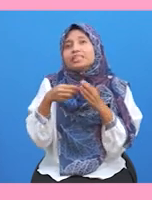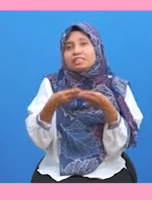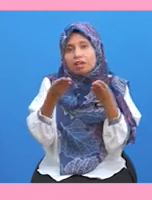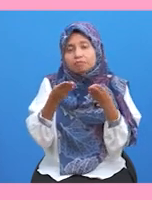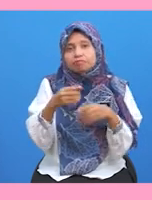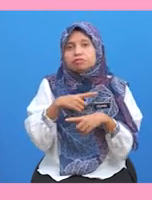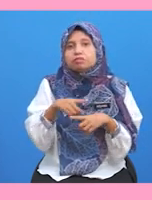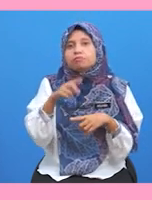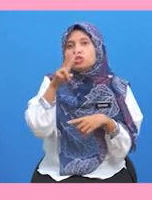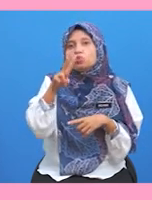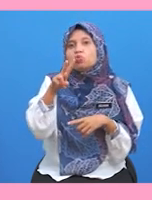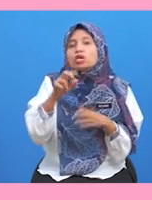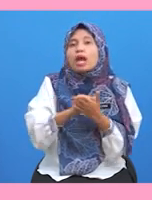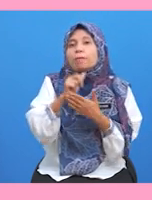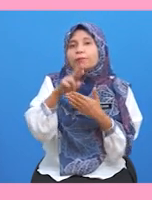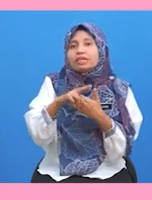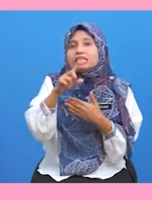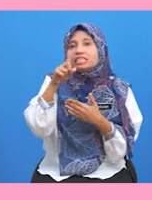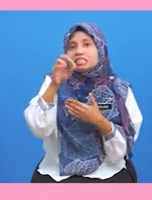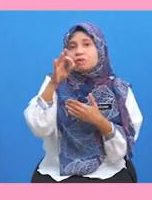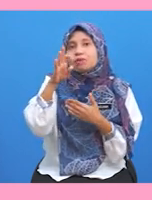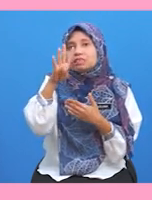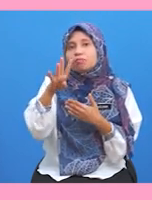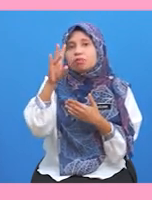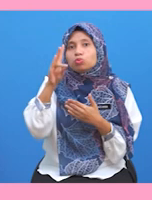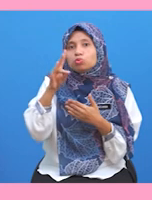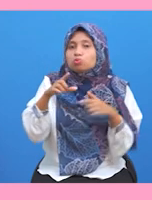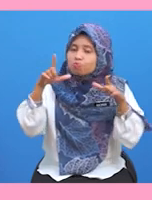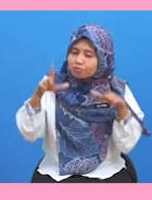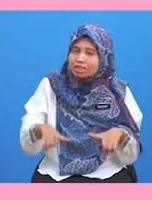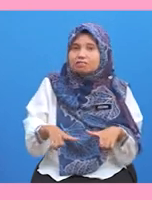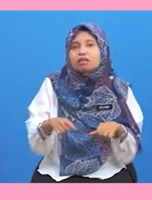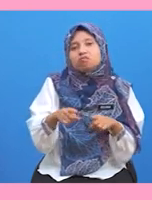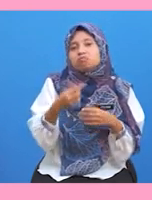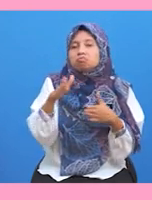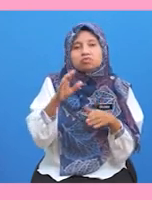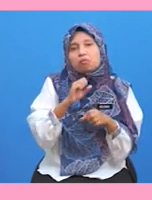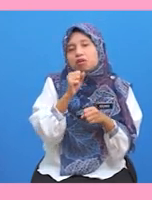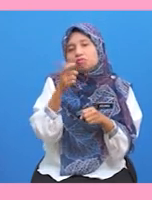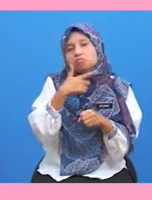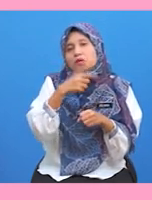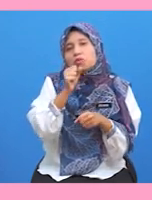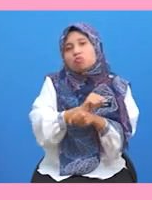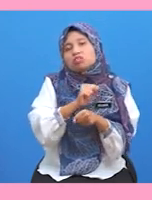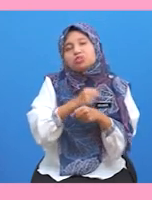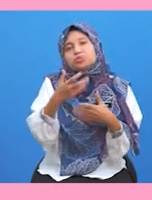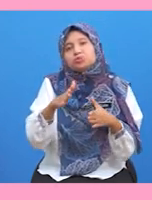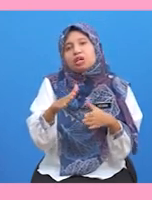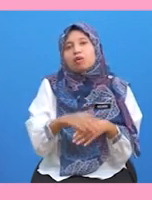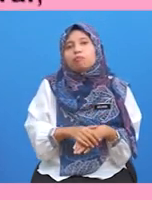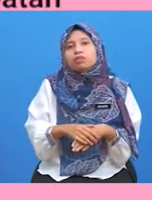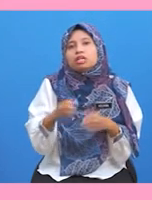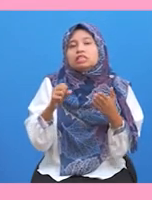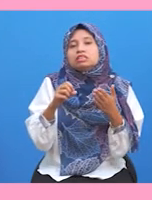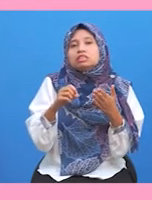1947, seramai 409 orang kaki tangan kerajaan meletakkan jawatan. Antara kaki tangan yang meletakkan